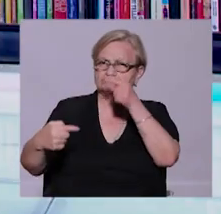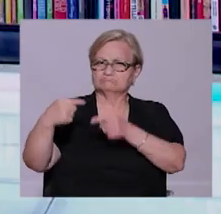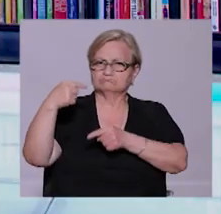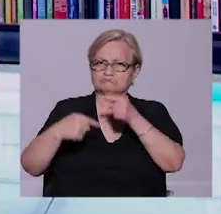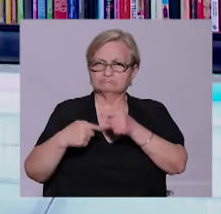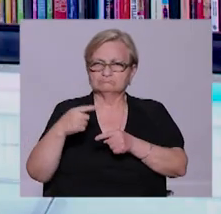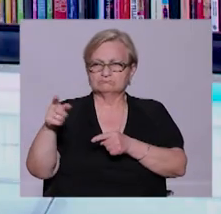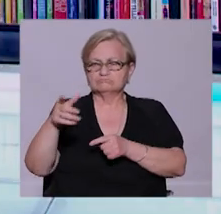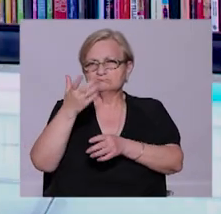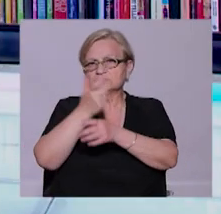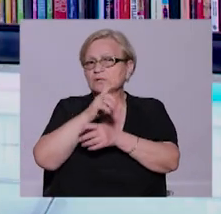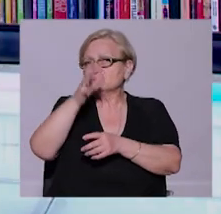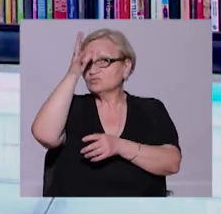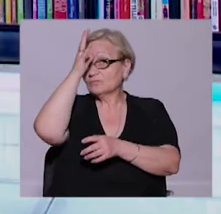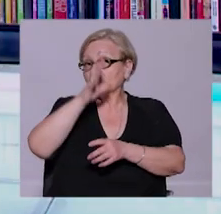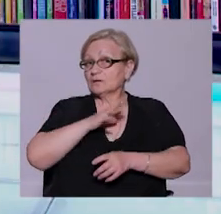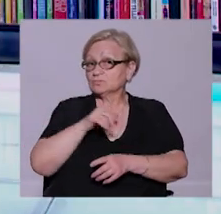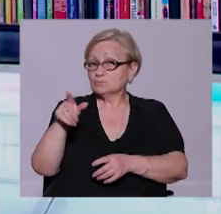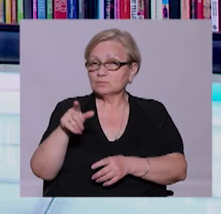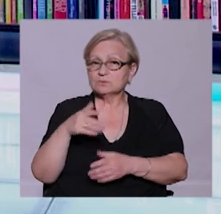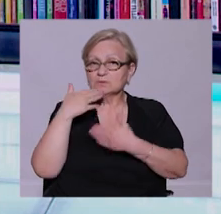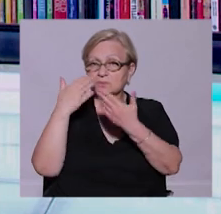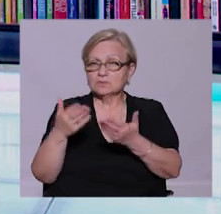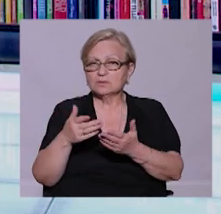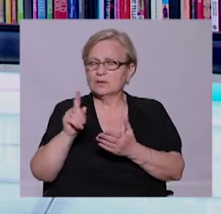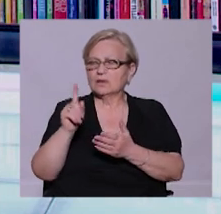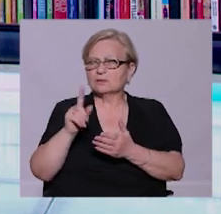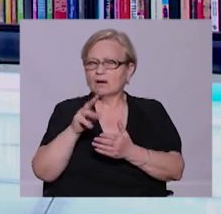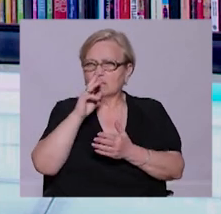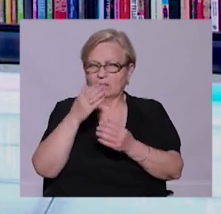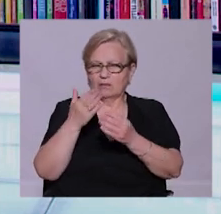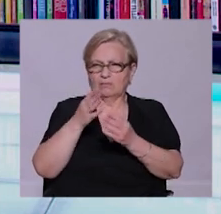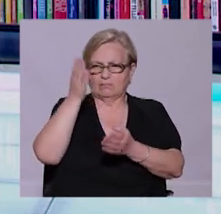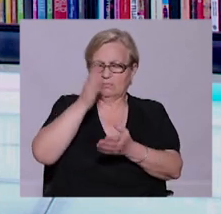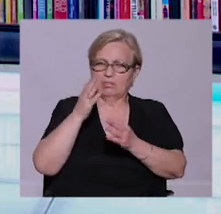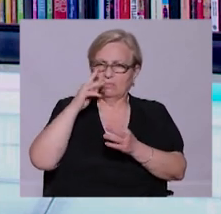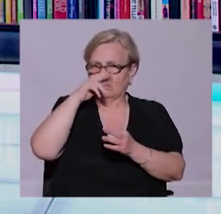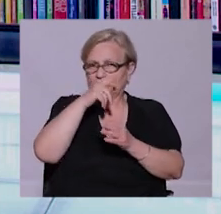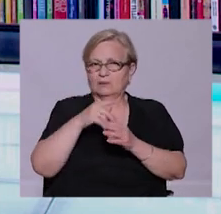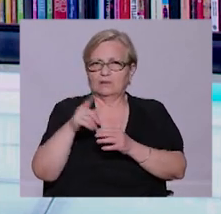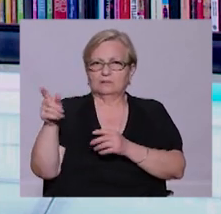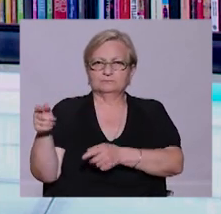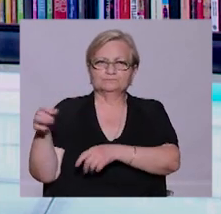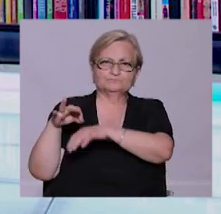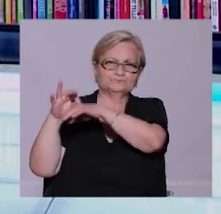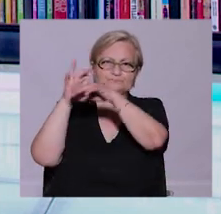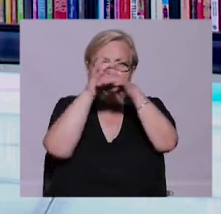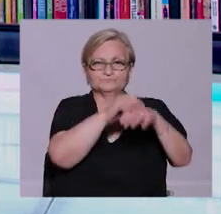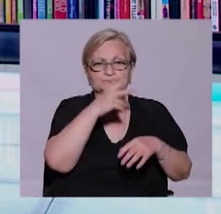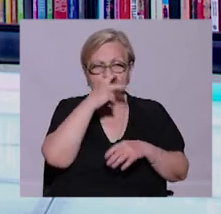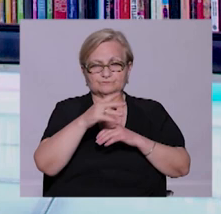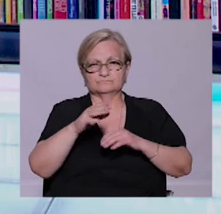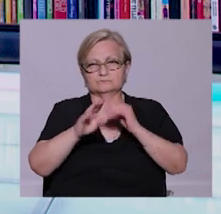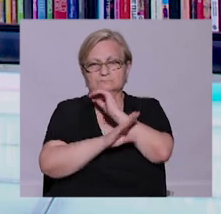მჭედელი დიდად ჭკვიანი კაცი იყო. ჰკითხა, პირი რამ წაუხდინა, რას შემოჰკარო? წაიყვანა კაცმა და ის